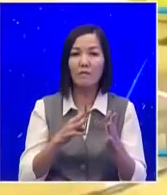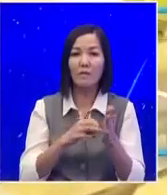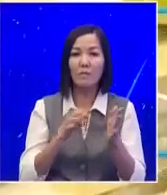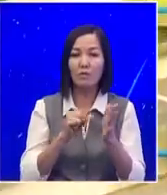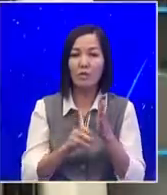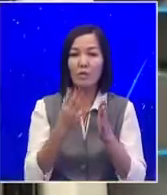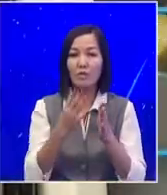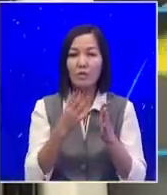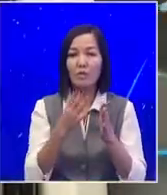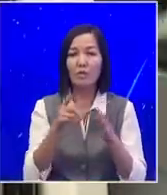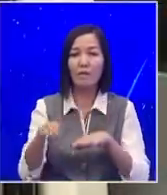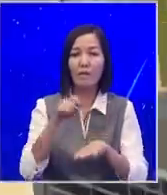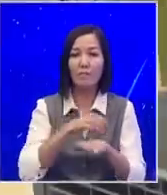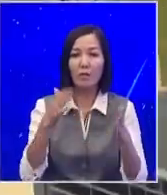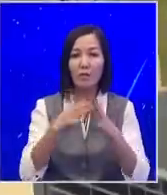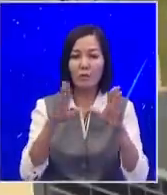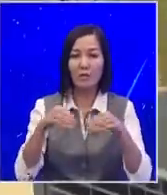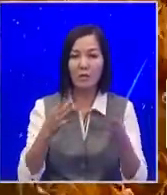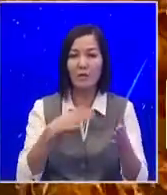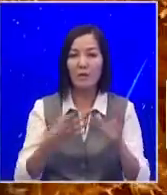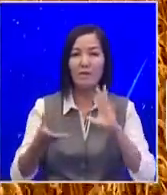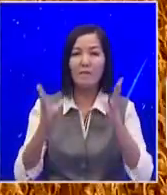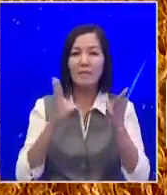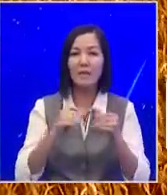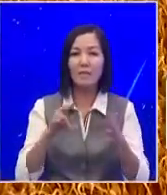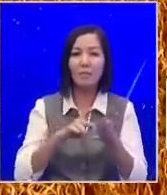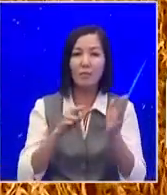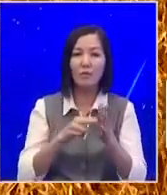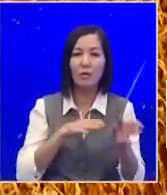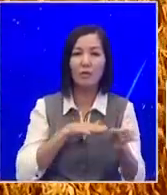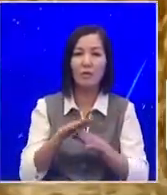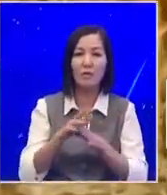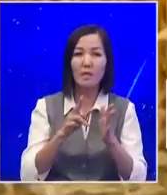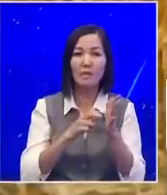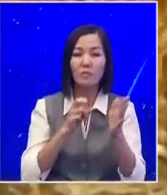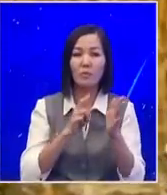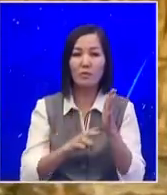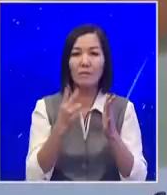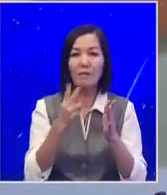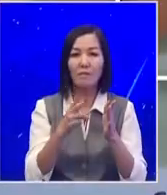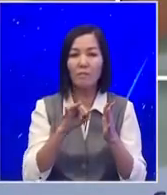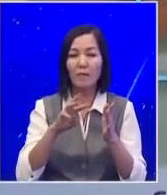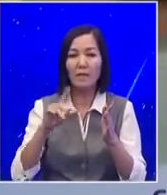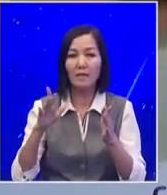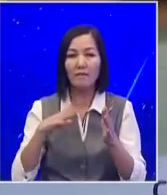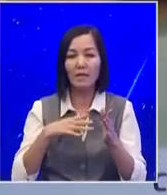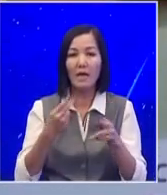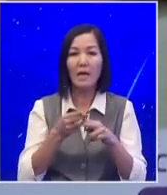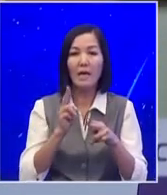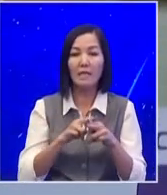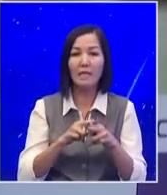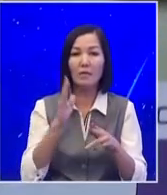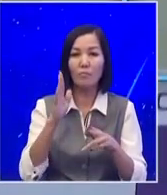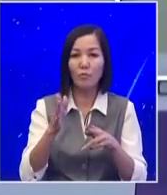864 тысяч квадратных метров жилья. В целом бюджет области достигнет 772 миллиардов тенге. А это значит,